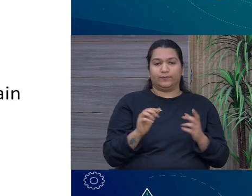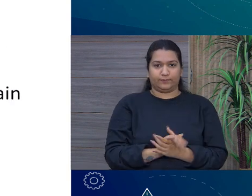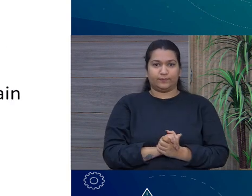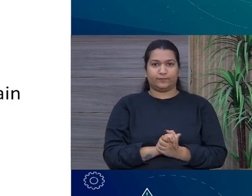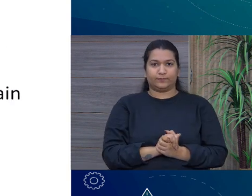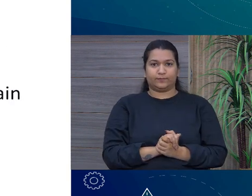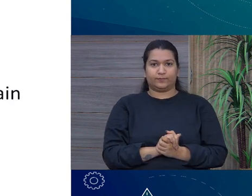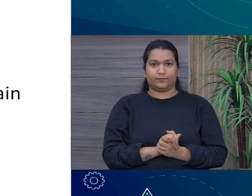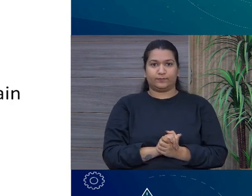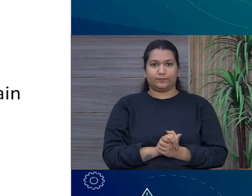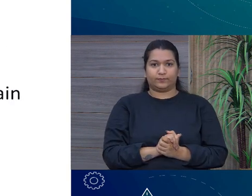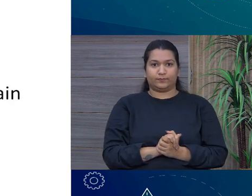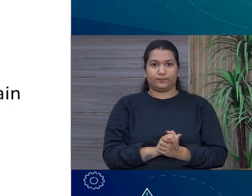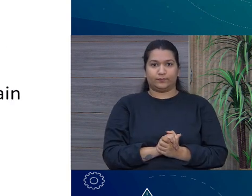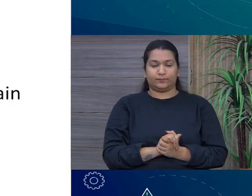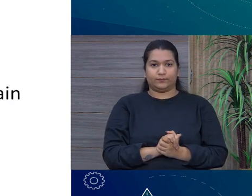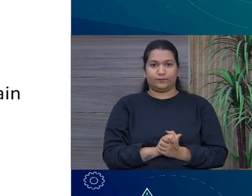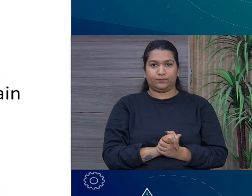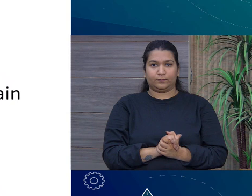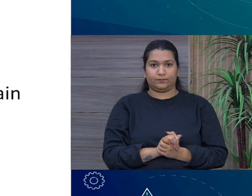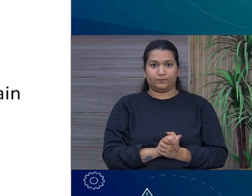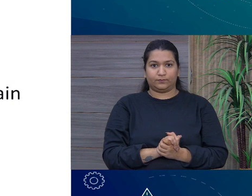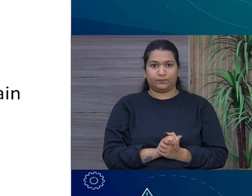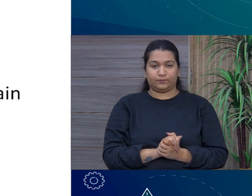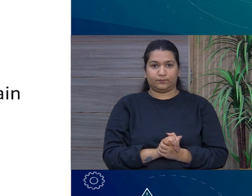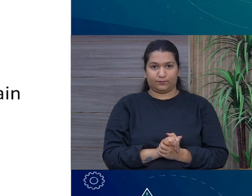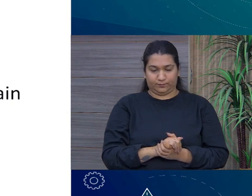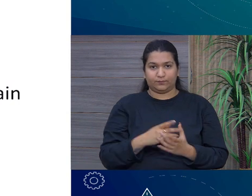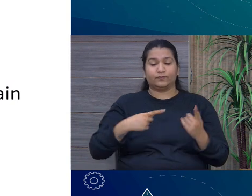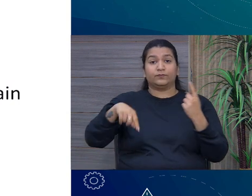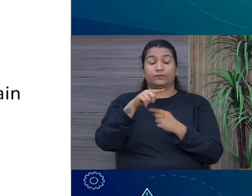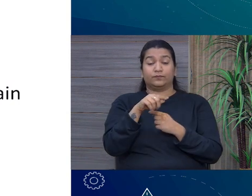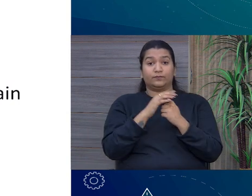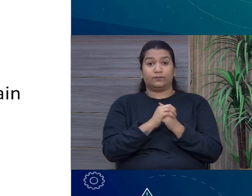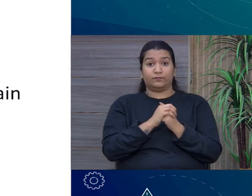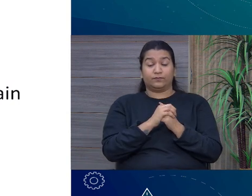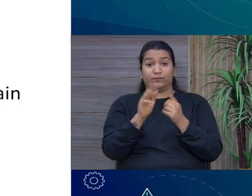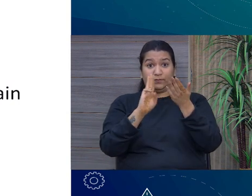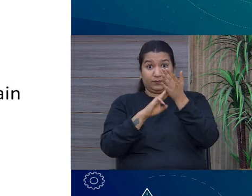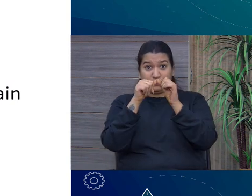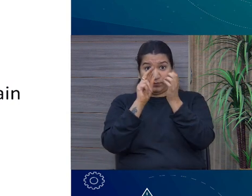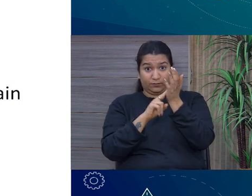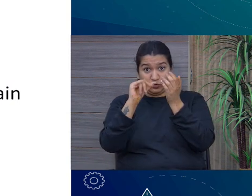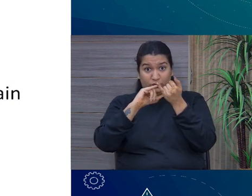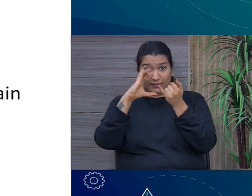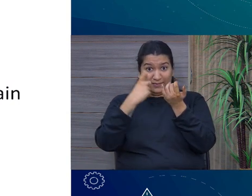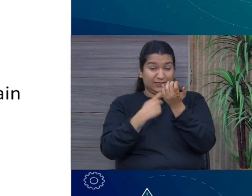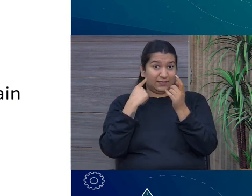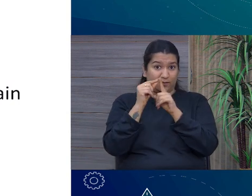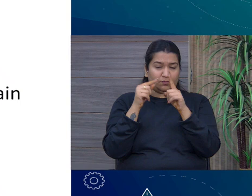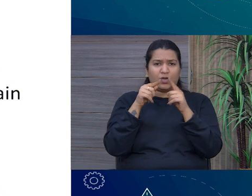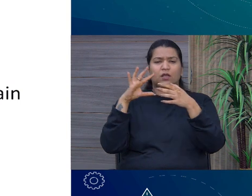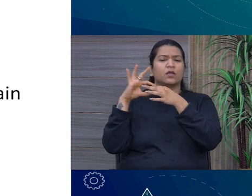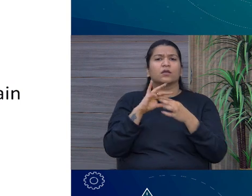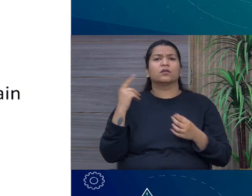हैं। हमारा नोटिफिकेशन पार्ट भी देख लेते हैं जल्दी से। बिल्कुल सर, मैन्यूस्क्रिप्ट पेंटिंग्स के बारे में थोड़ा सा आप बताइएगा,